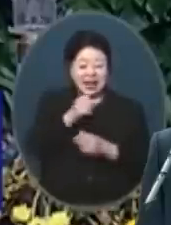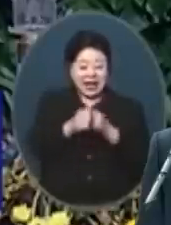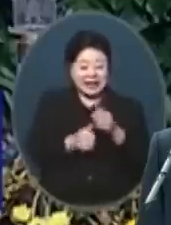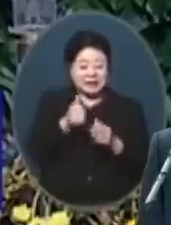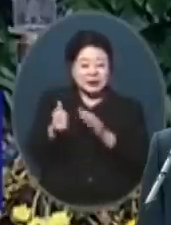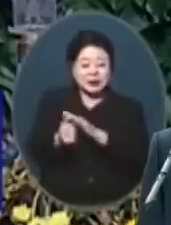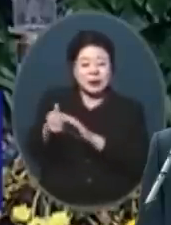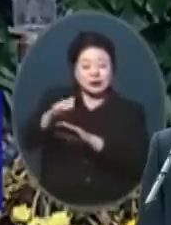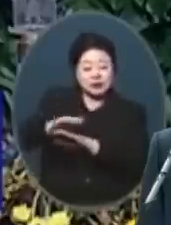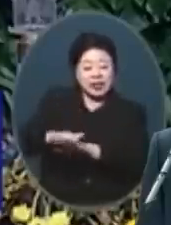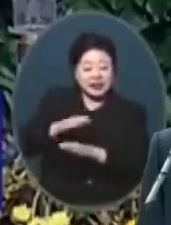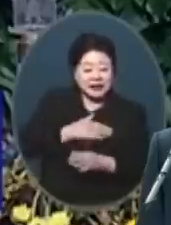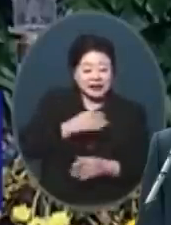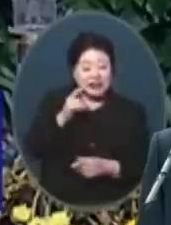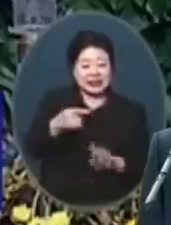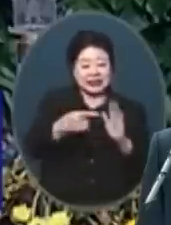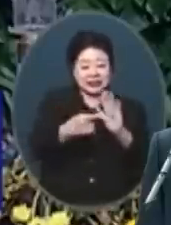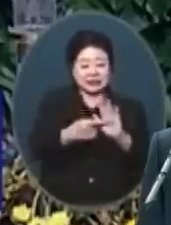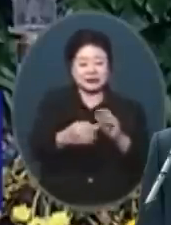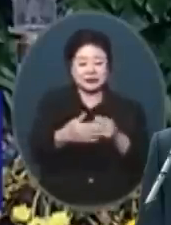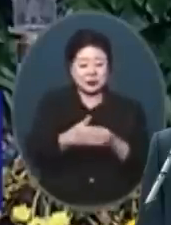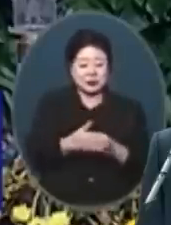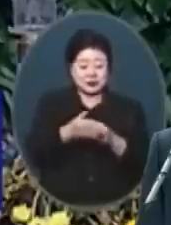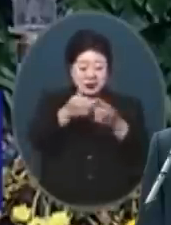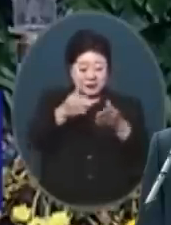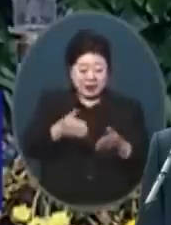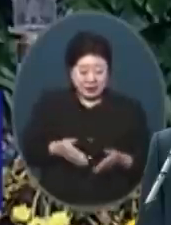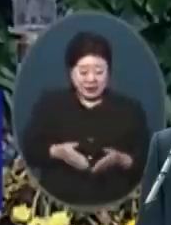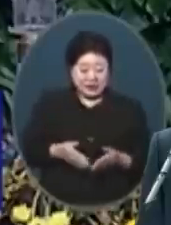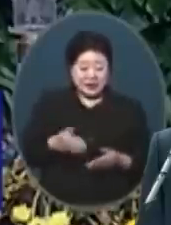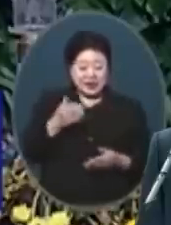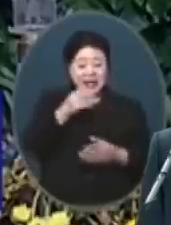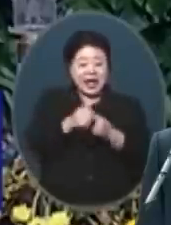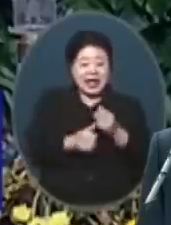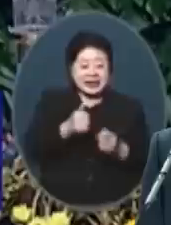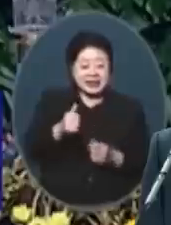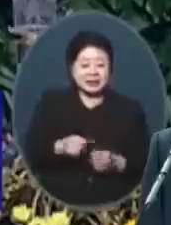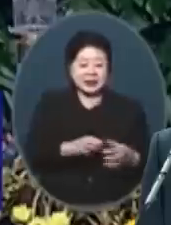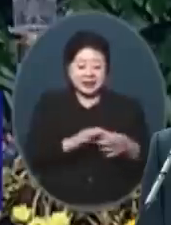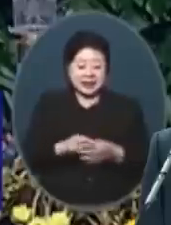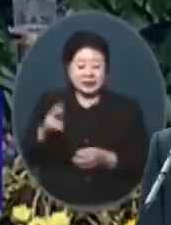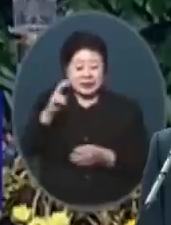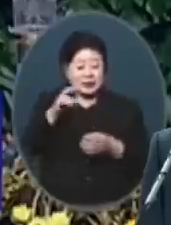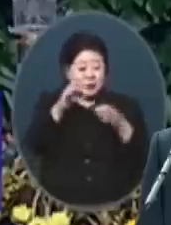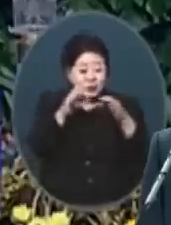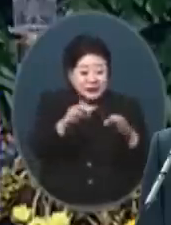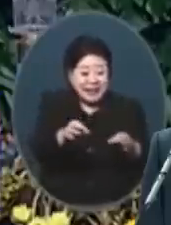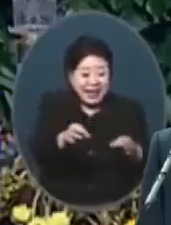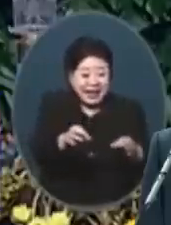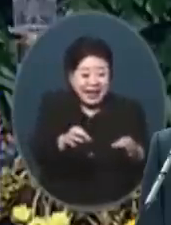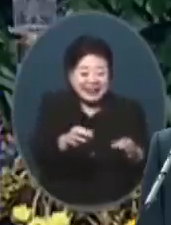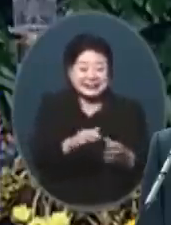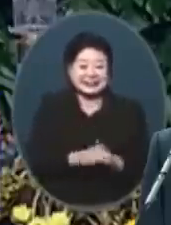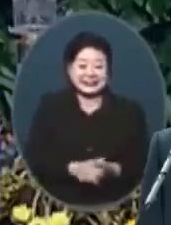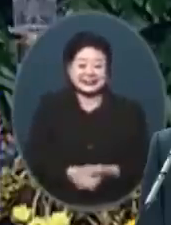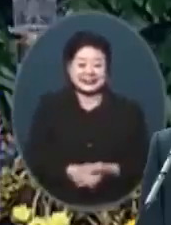하나님께 소망을 두라. 나는 그가 나타나 도우심으로 말미암아 내 하나님을 여전히 찬송하리로다.